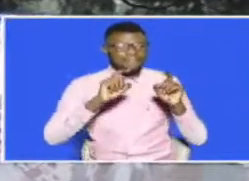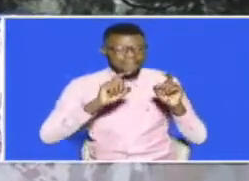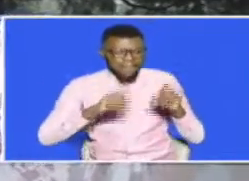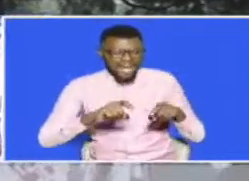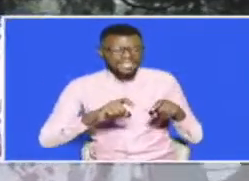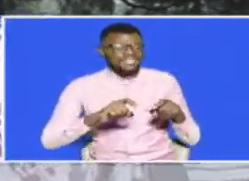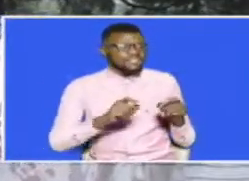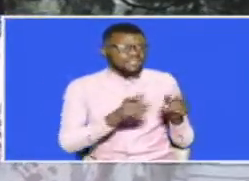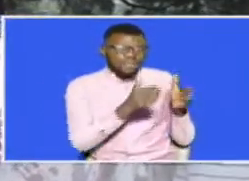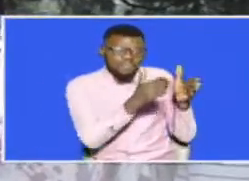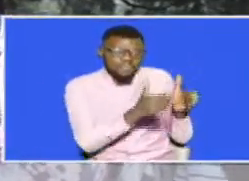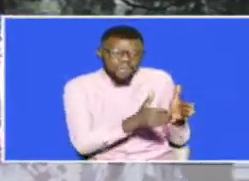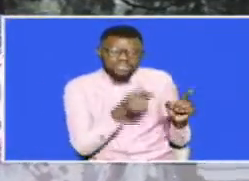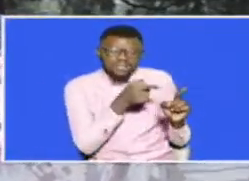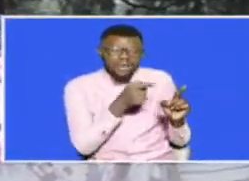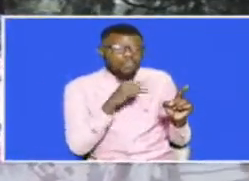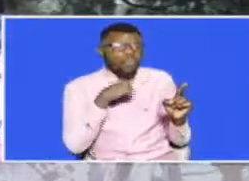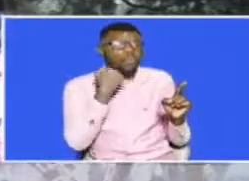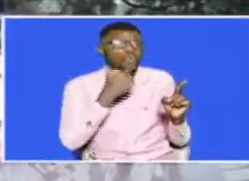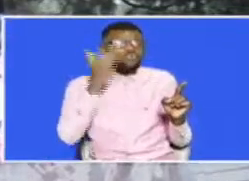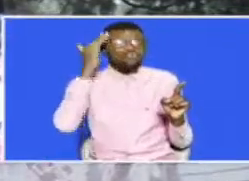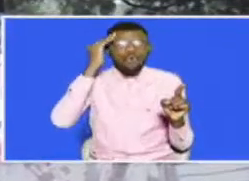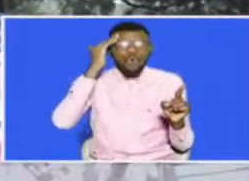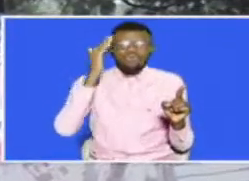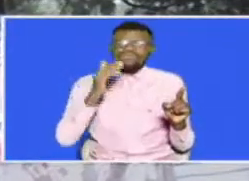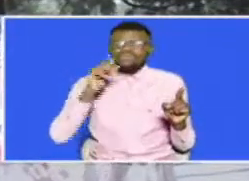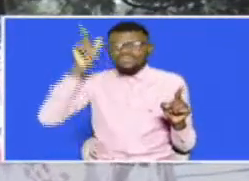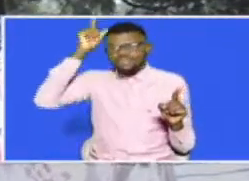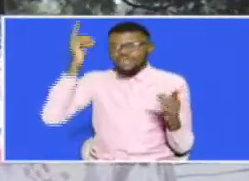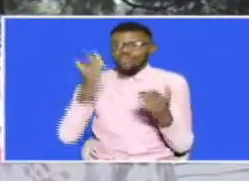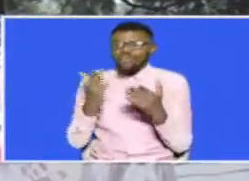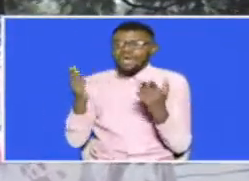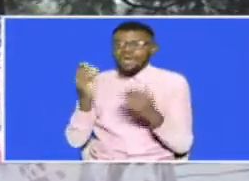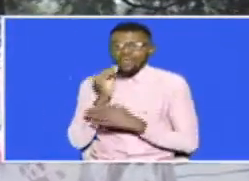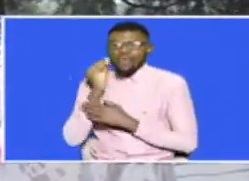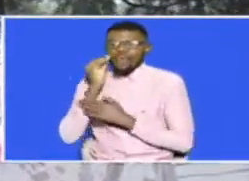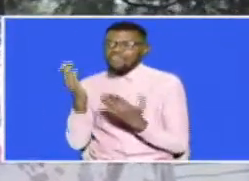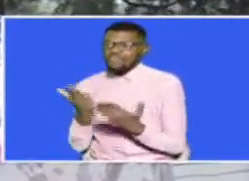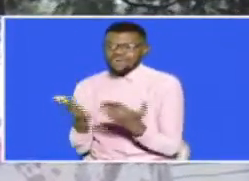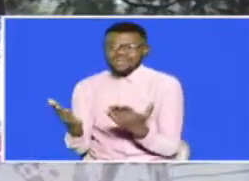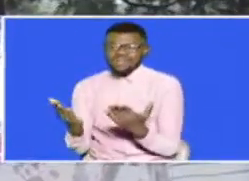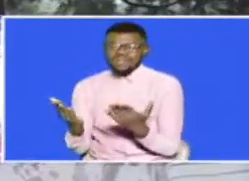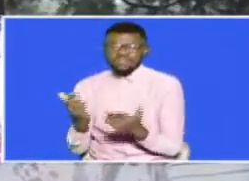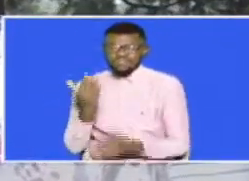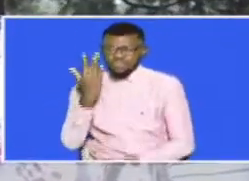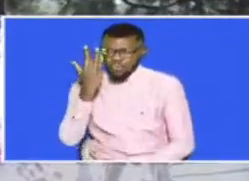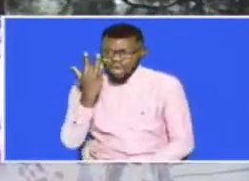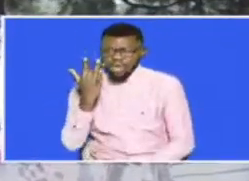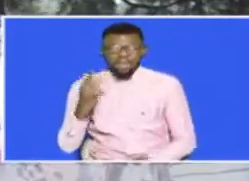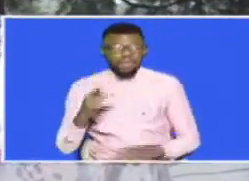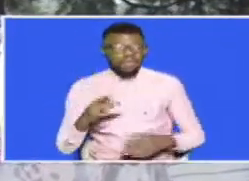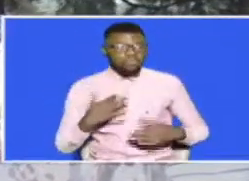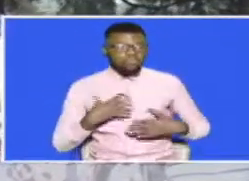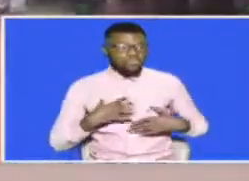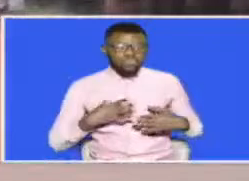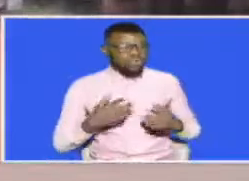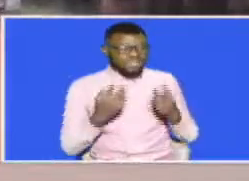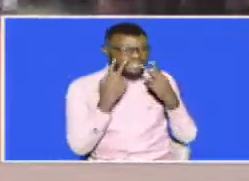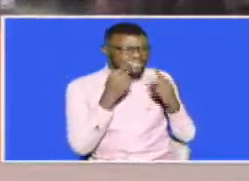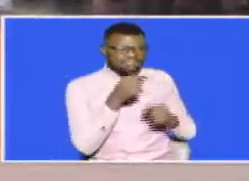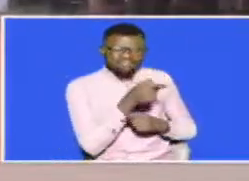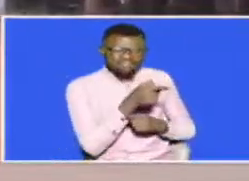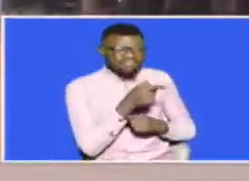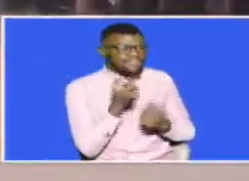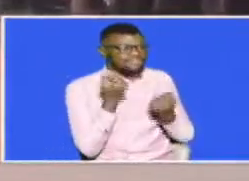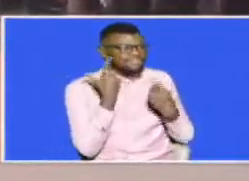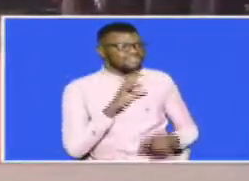ni nani, ametoka wapi, kwao ni wapi na anataka nini, sababu tumekuwa watu wengi sana hata wamuelewi kabisa.